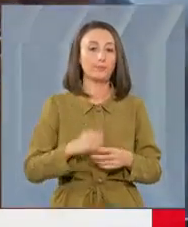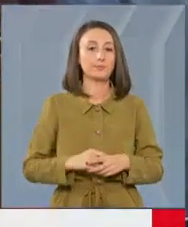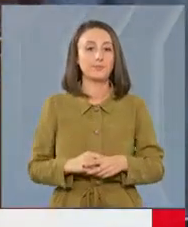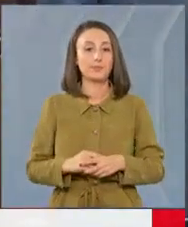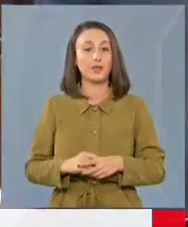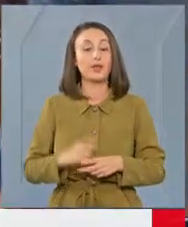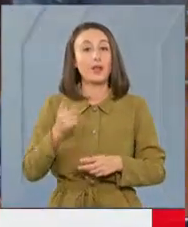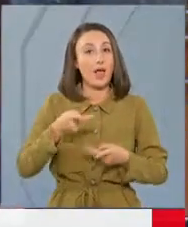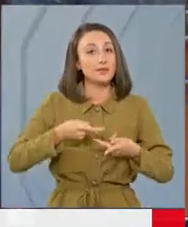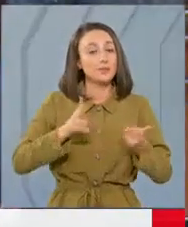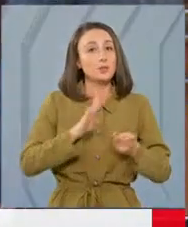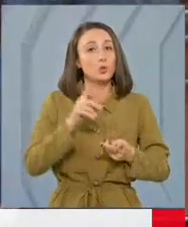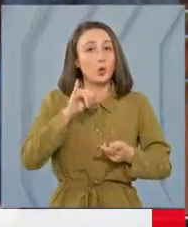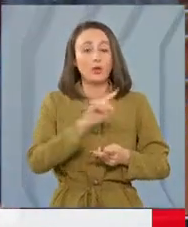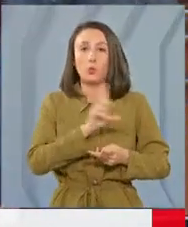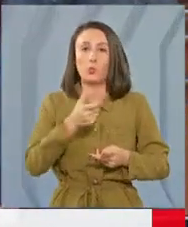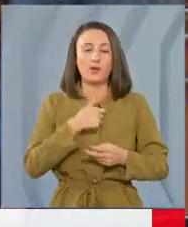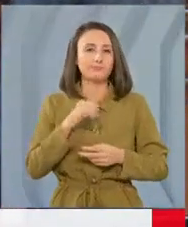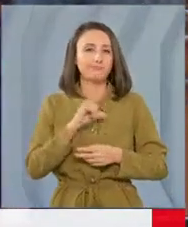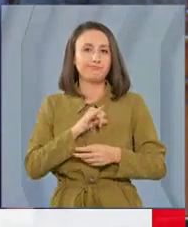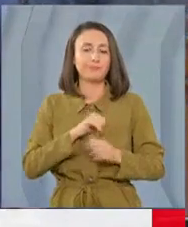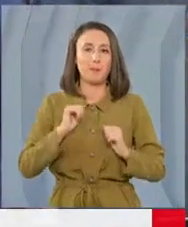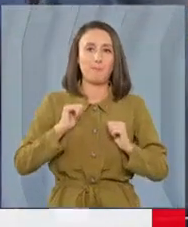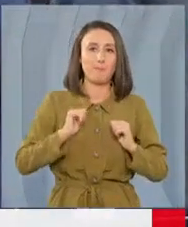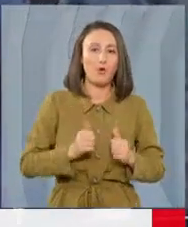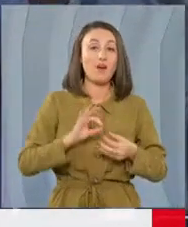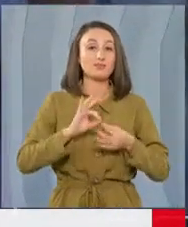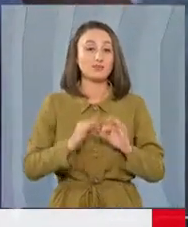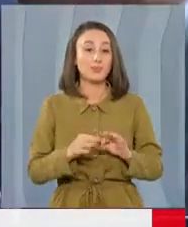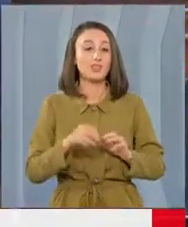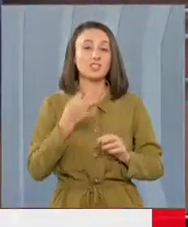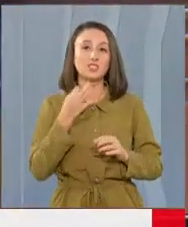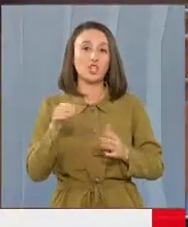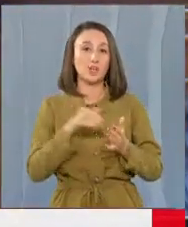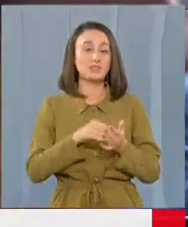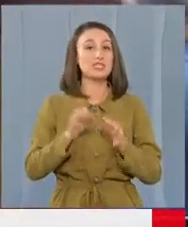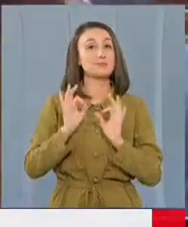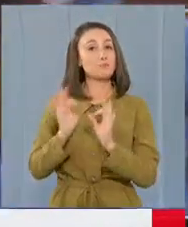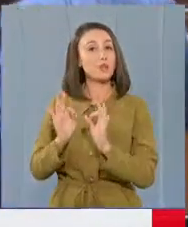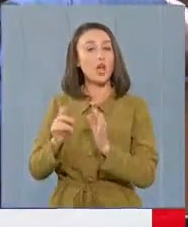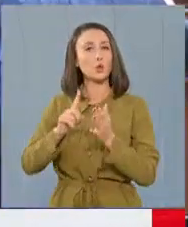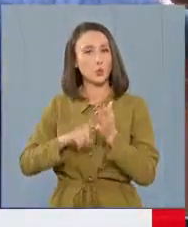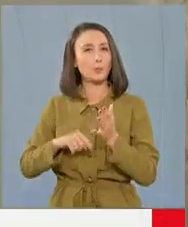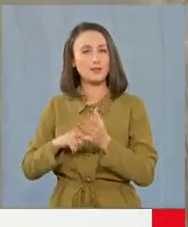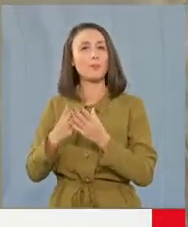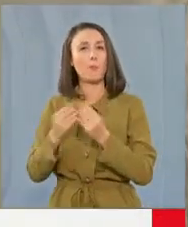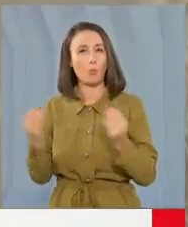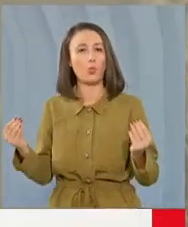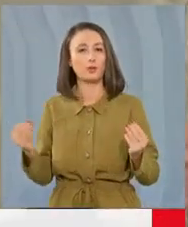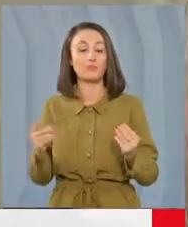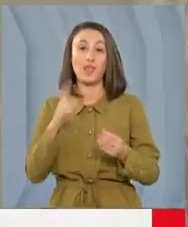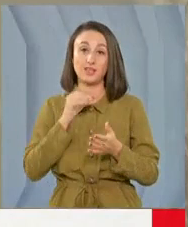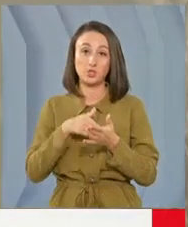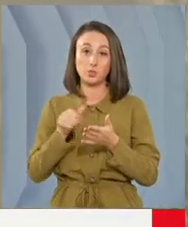Seidler i-a transmis lui Budăi că nu poate ignora povara reprezentată de cei peste 10.000 de speciali cu pensii uriașe.